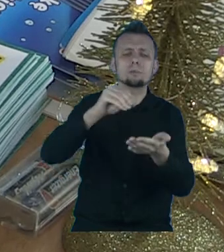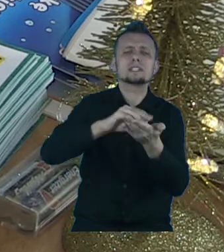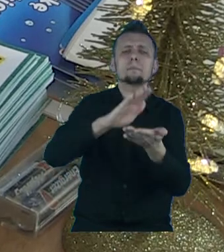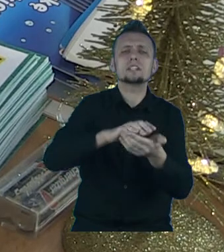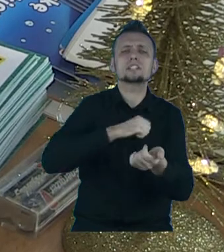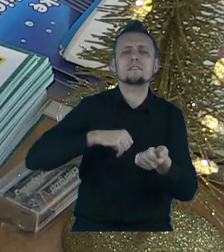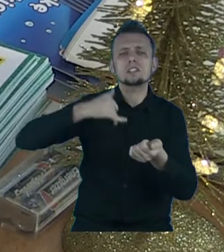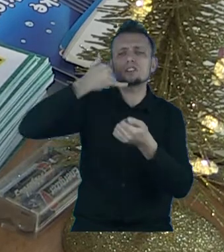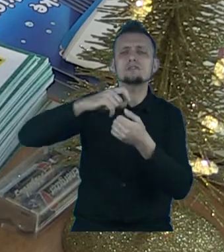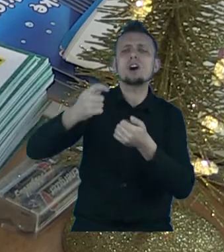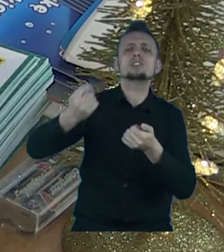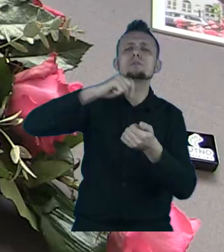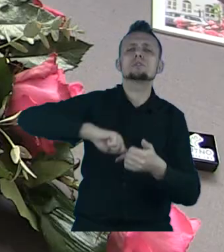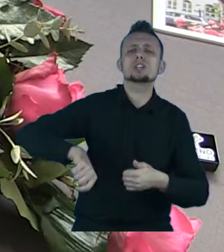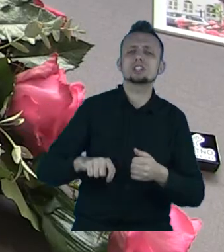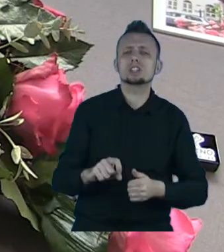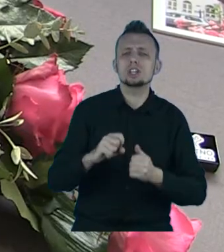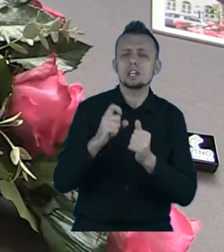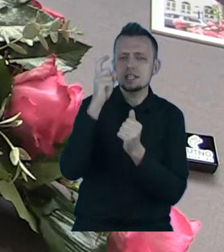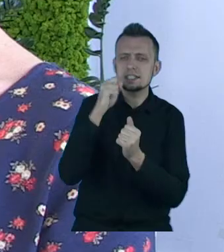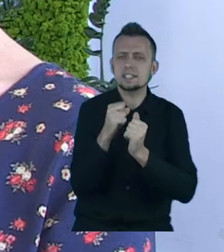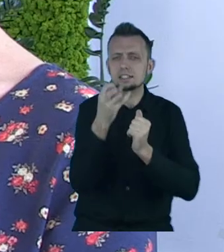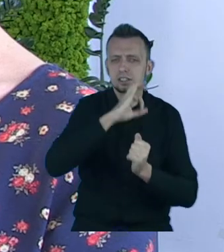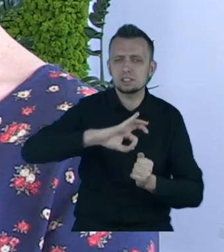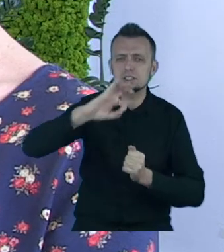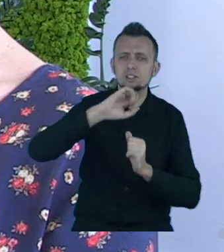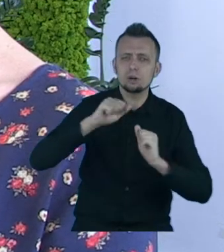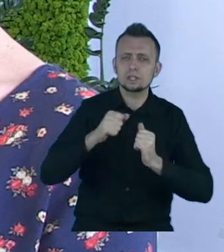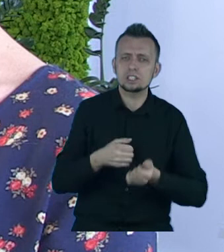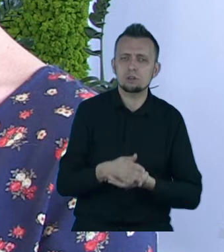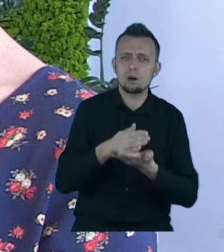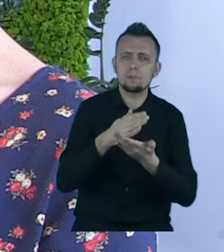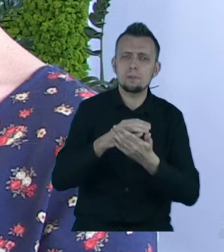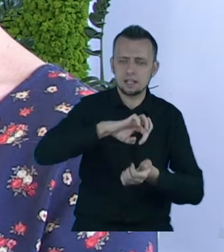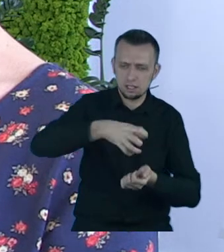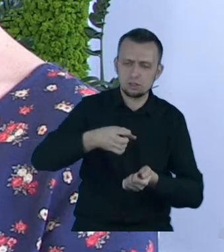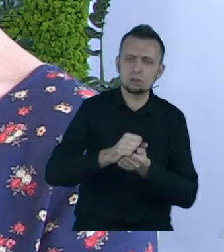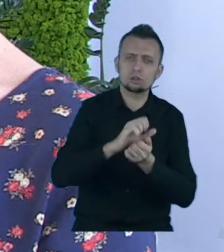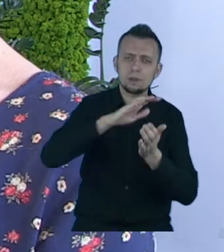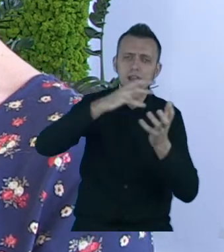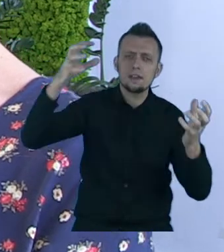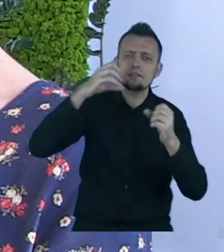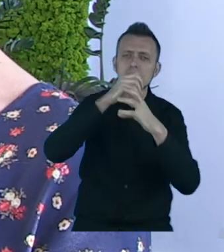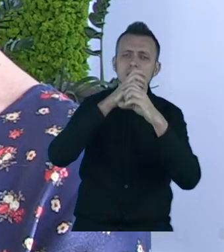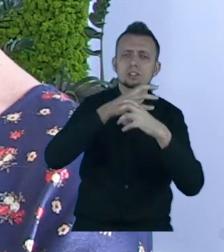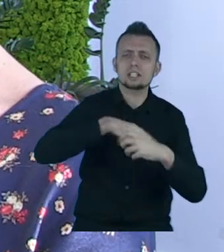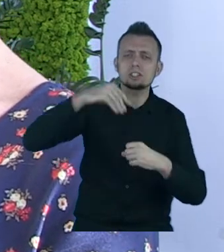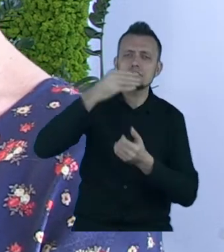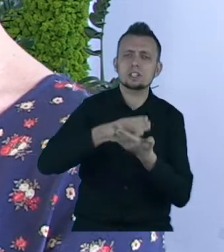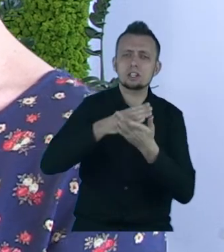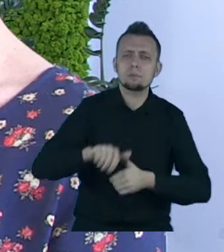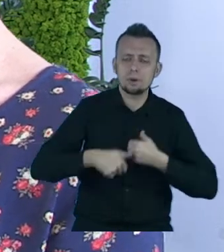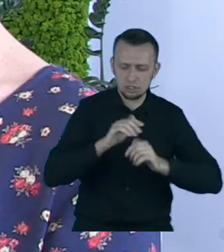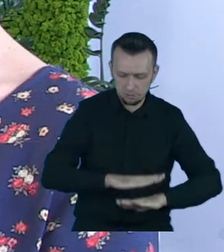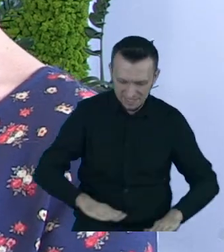podejmowali się tego charytatywnego dzieła, pomagali sztabowi Wielkiej Orkiestry Świątecznej Pomocy, aby ta scena mogła wreszcie po kilku